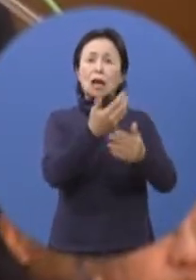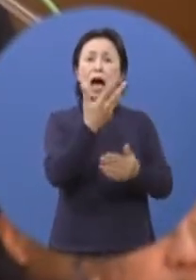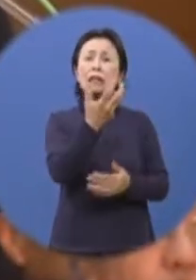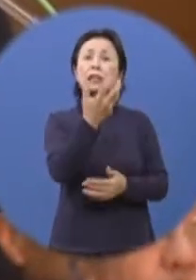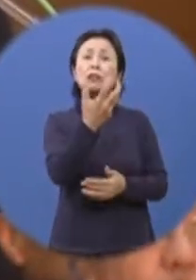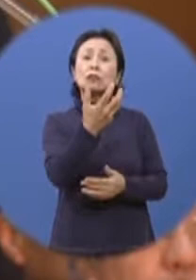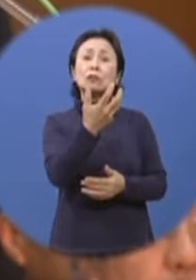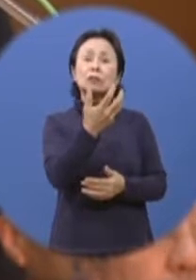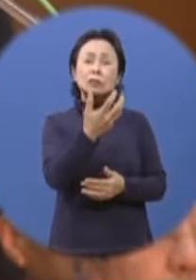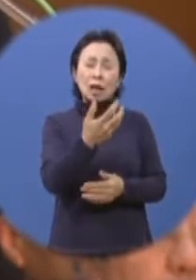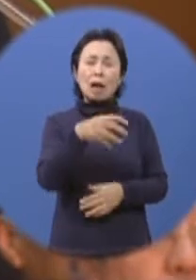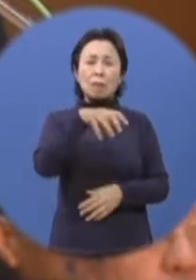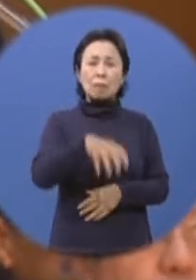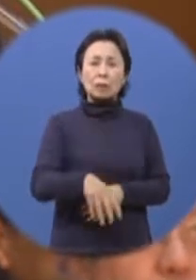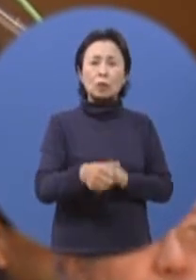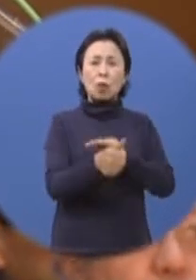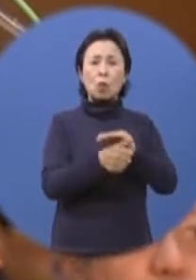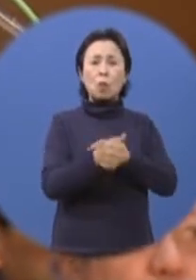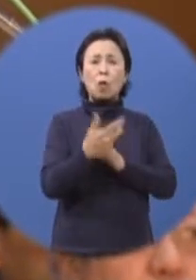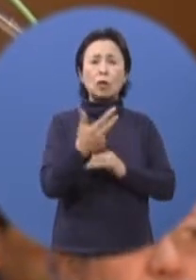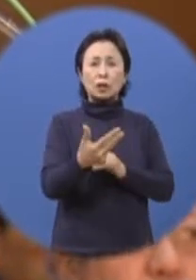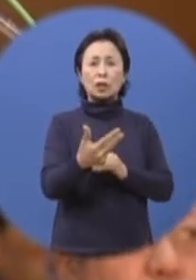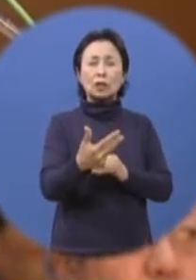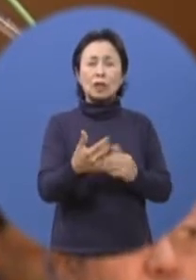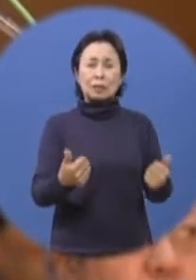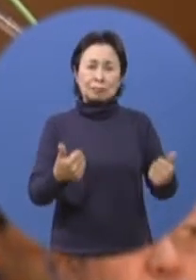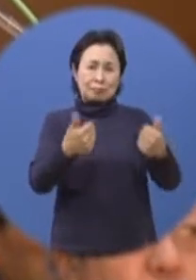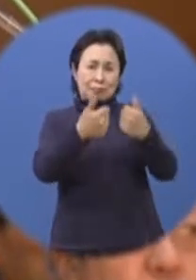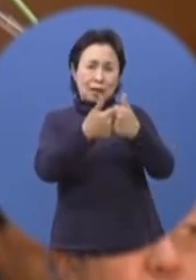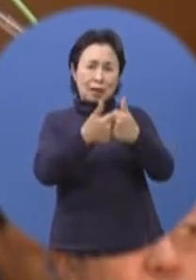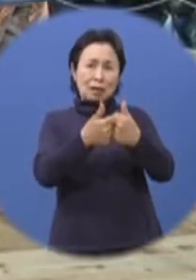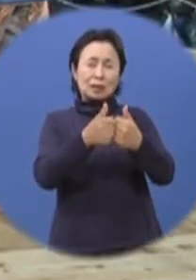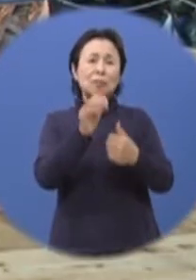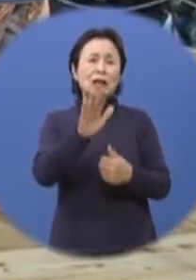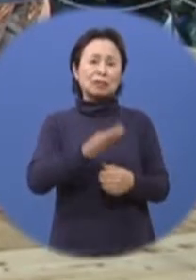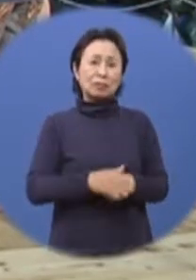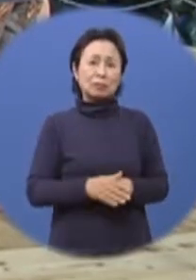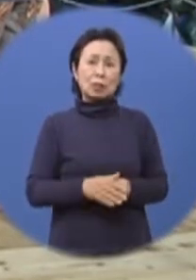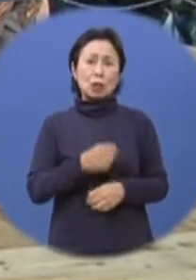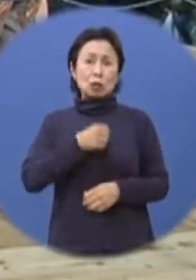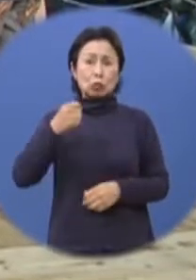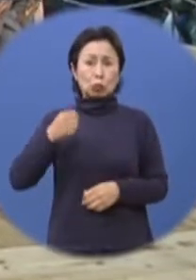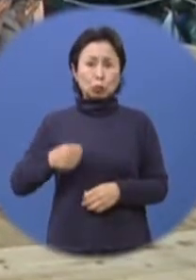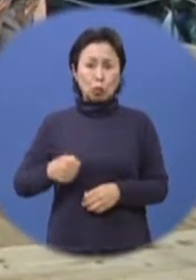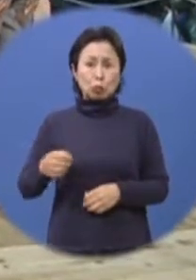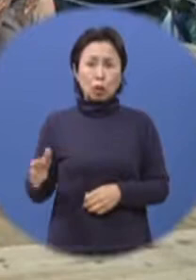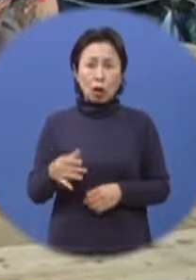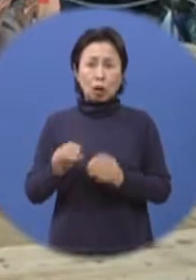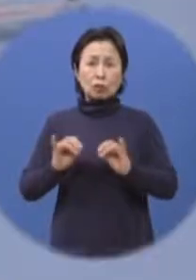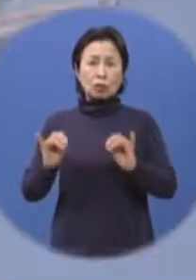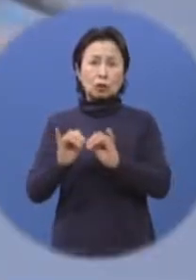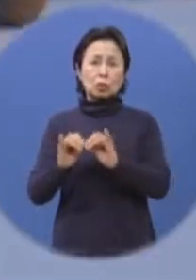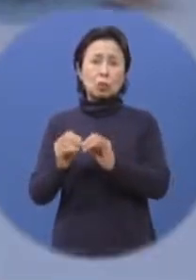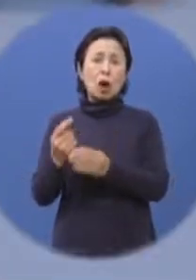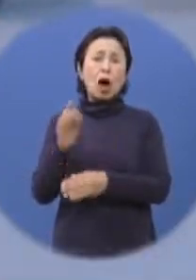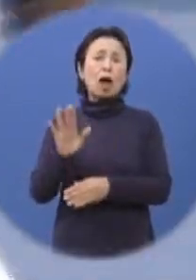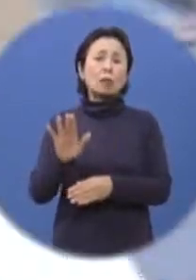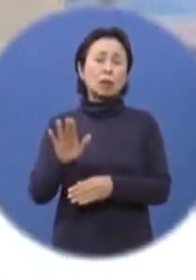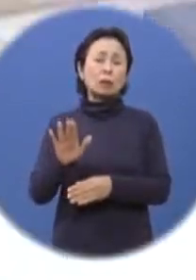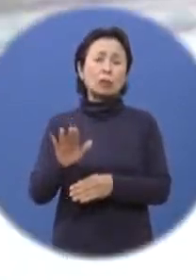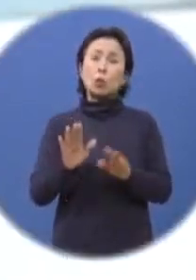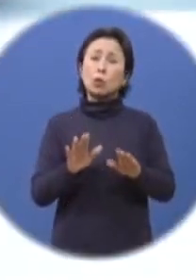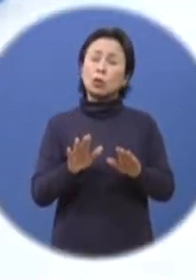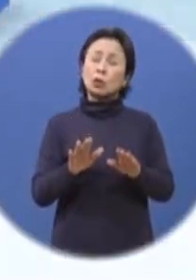継承たいです中国の注文を受けましたね店を増えた条夫人を去年からねもう2回連続で3